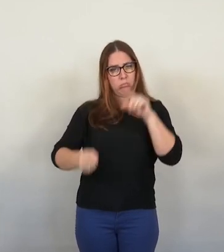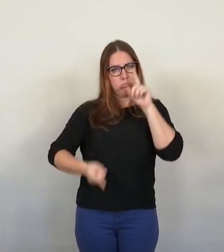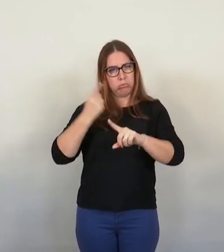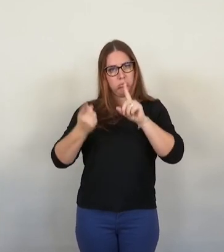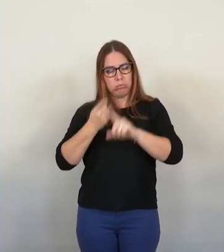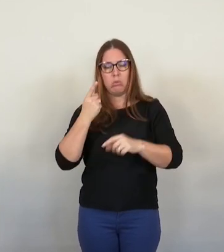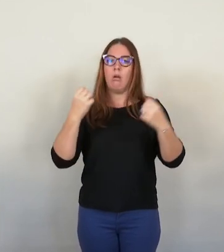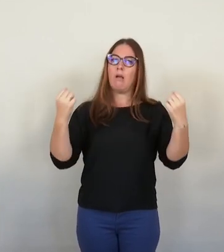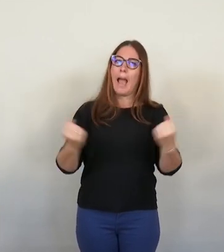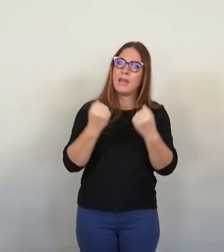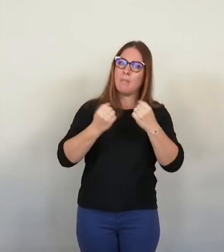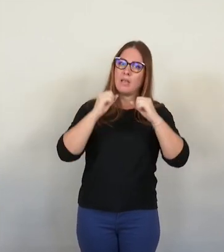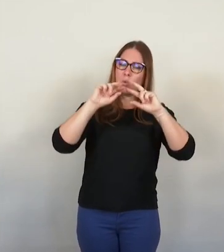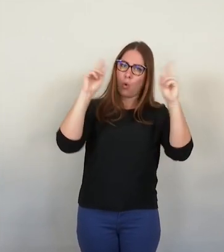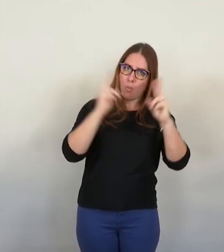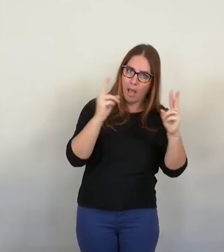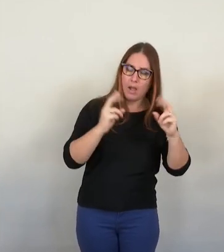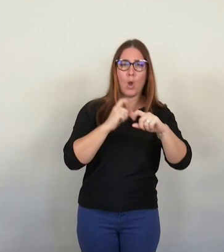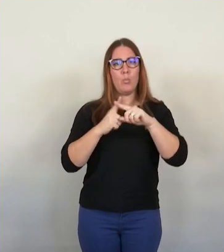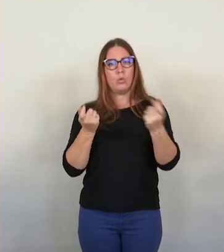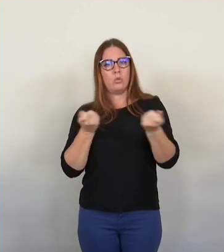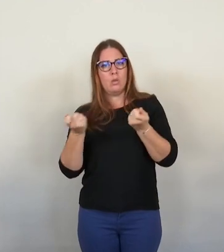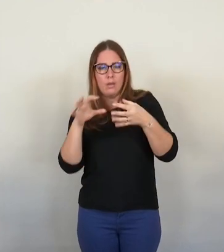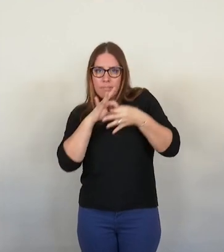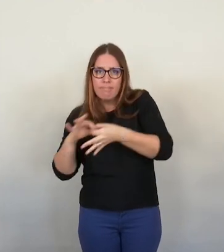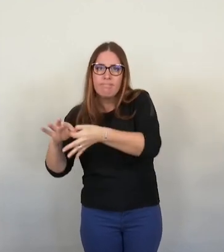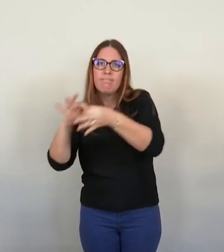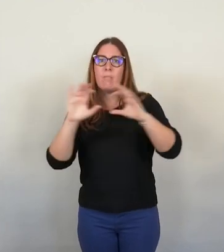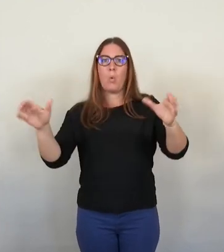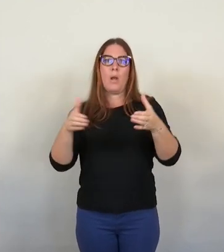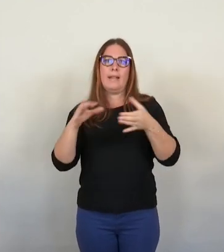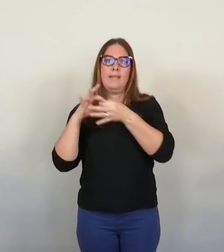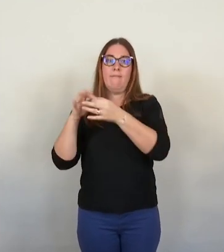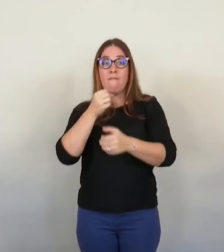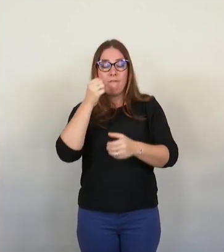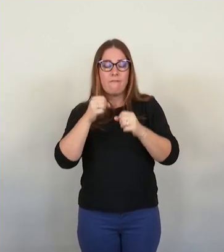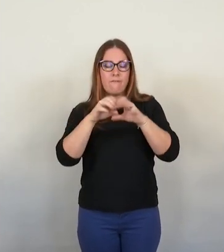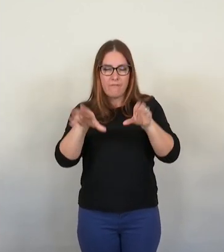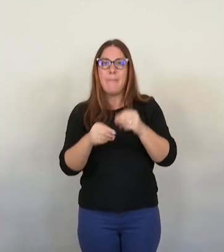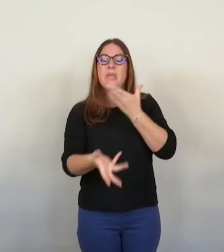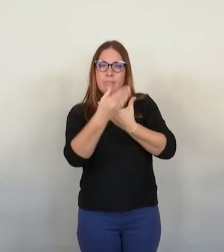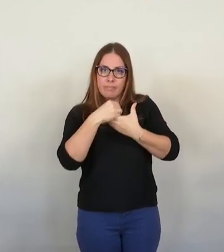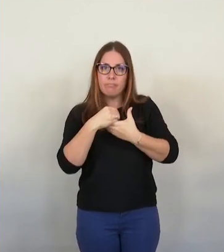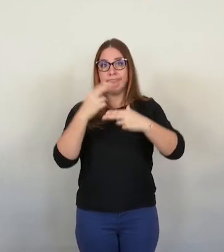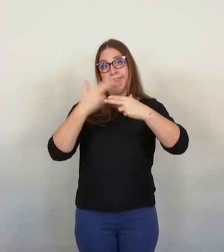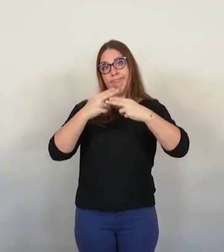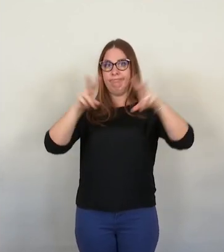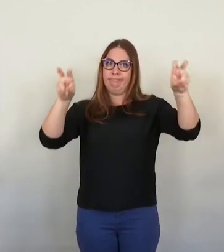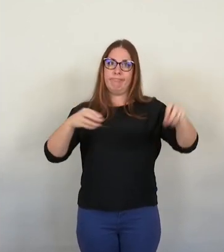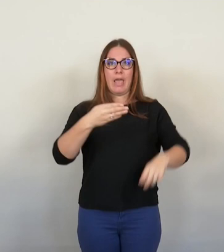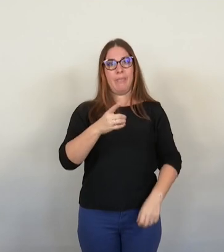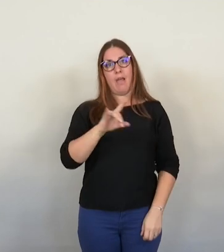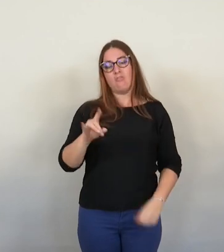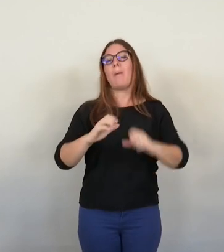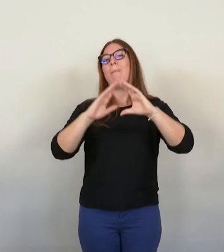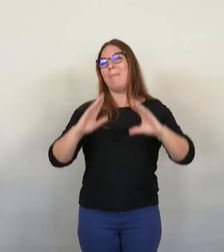animation globale et de coordination et animation collective avec les familles des 10 MDH maisons donc